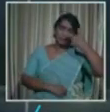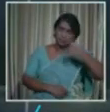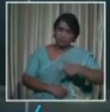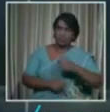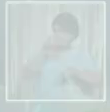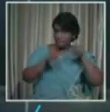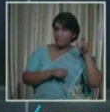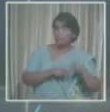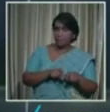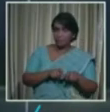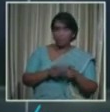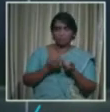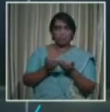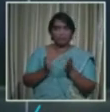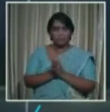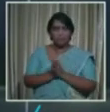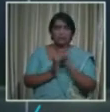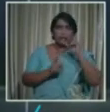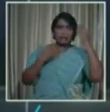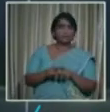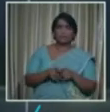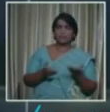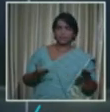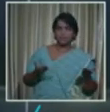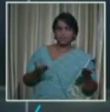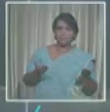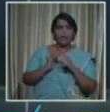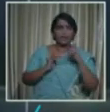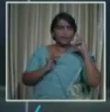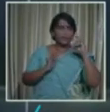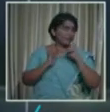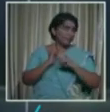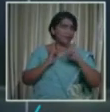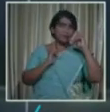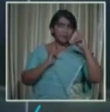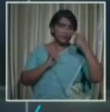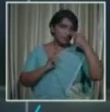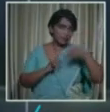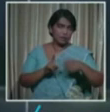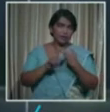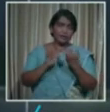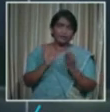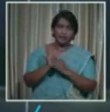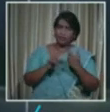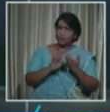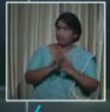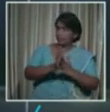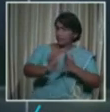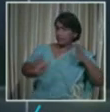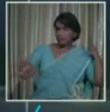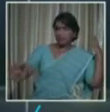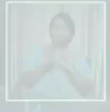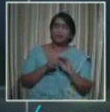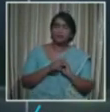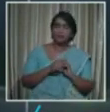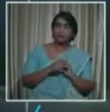नेतुव महाजनिया स्वयं इंद्री नीति दापु तत्व तीन आईओसी पेट्रोल शेड गाव किलोमीटर गणन दिग पोलिंग वाहन पोलिंग